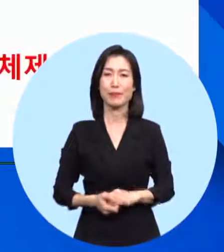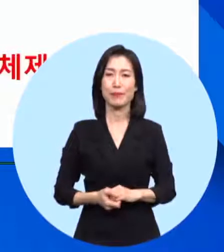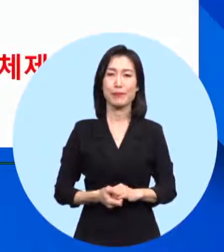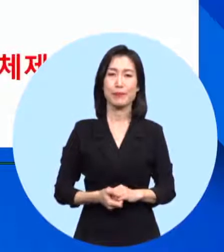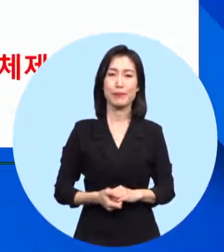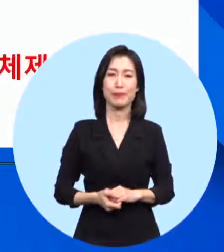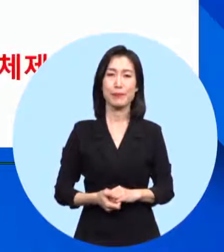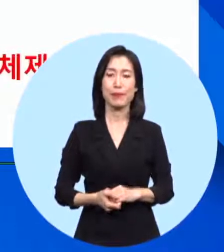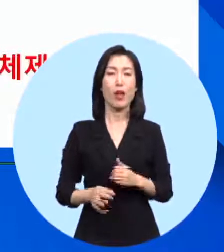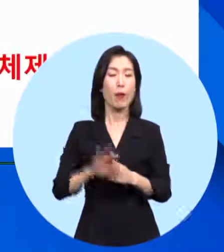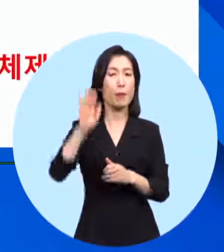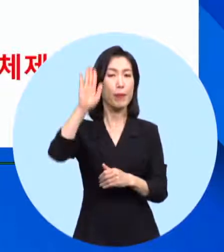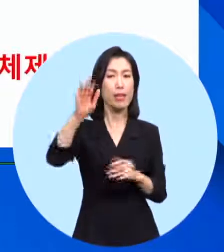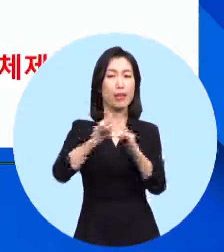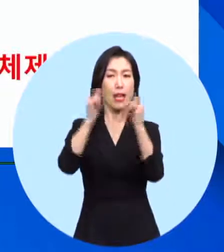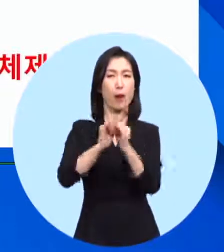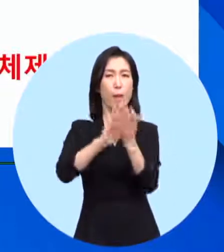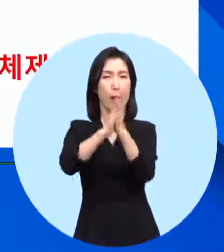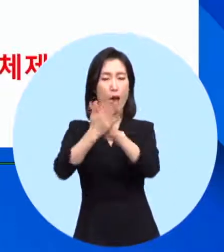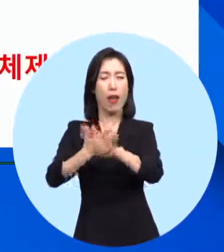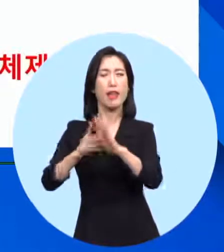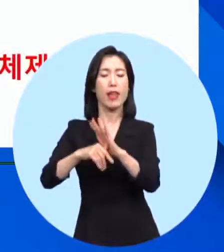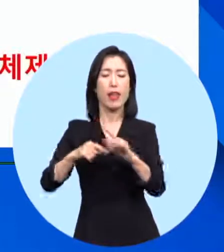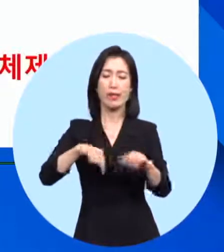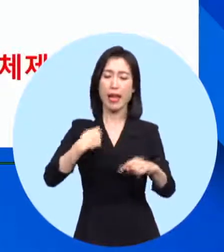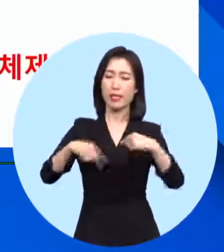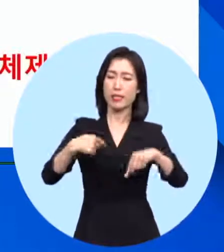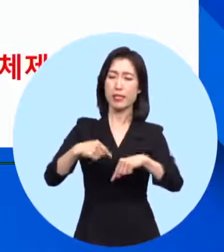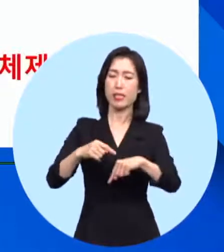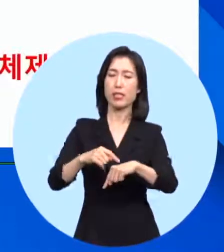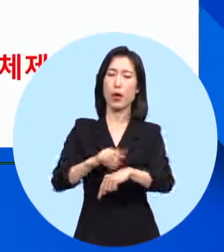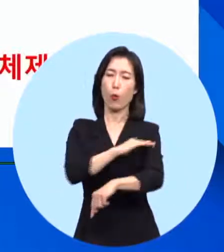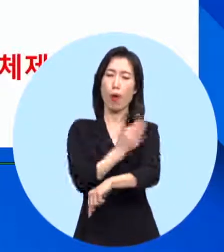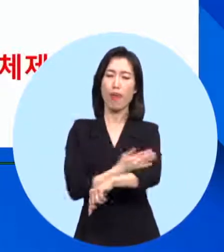그러면 미래사회 변화에서 자치분권이 굉장히 필요한데,